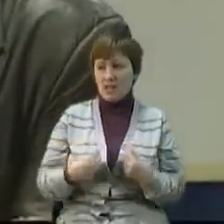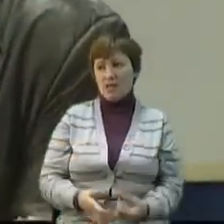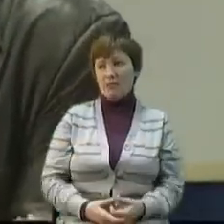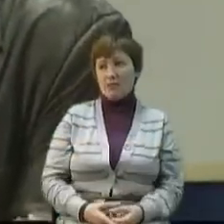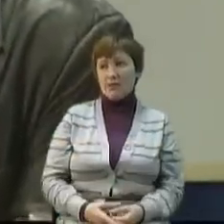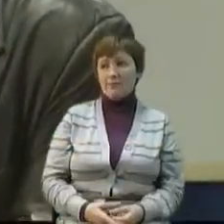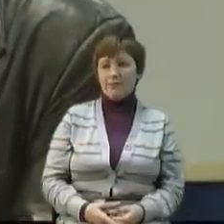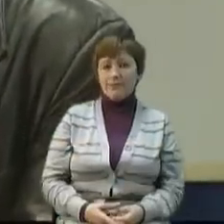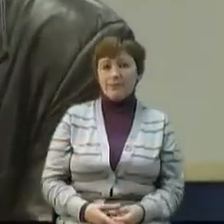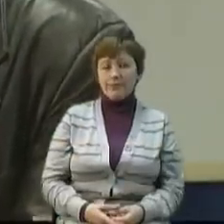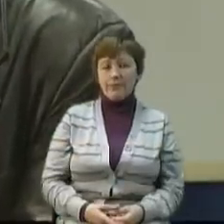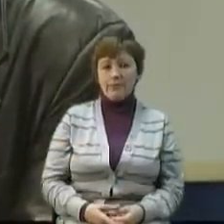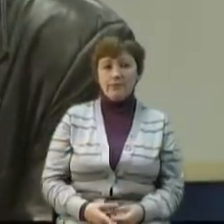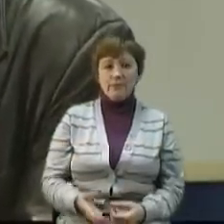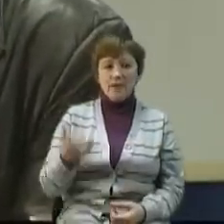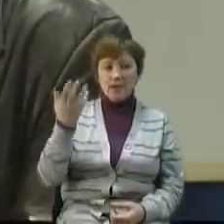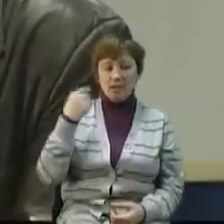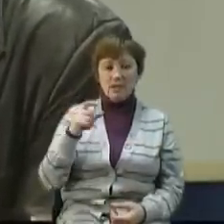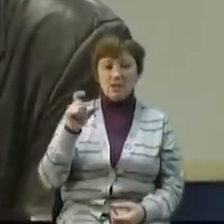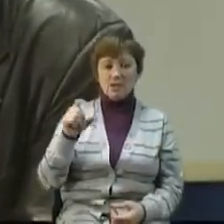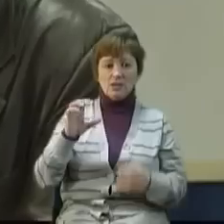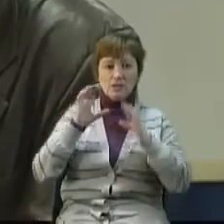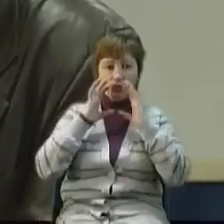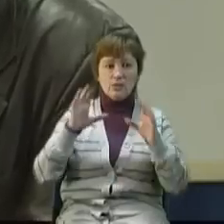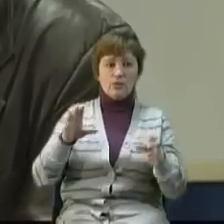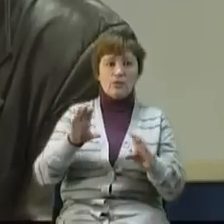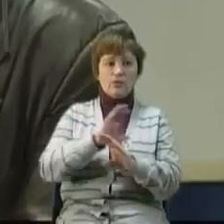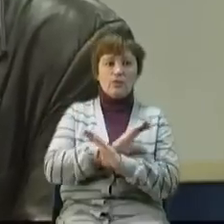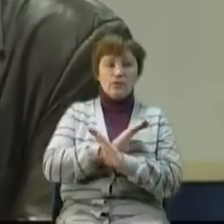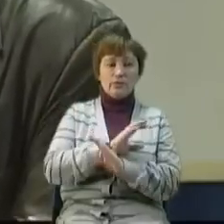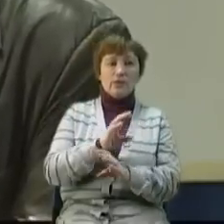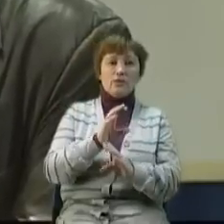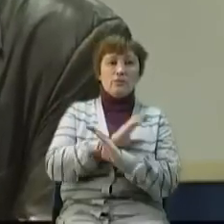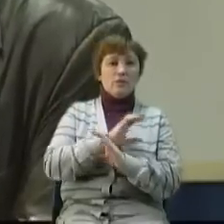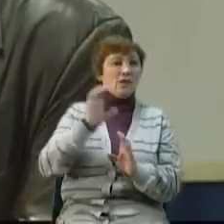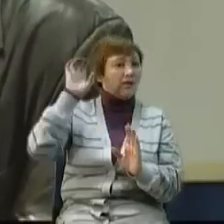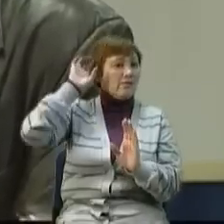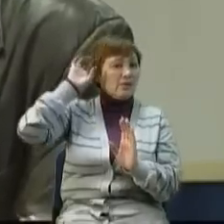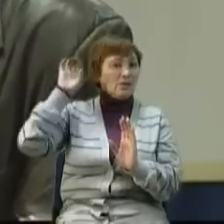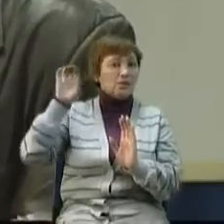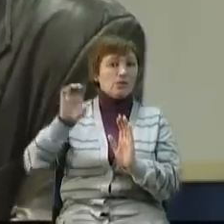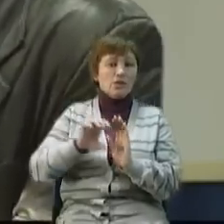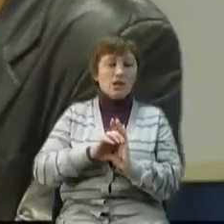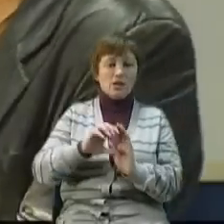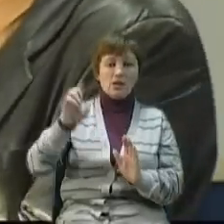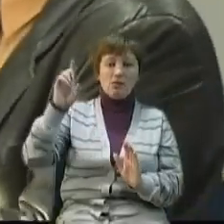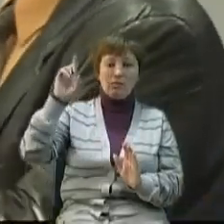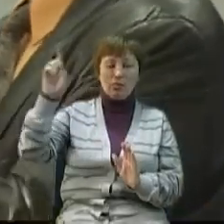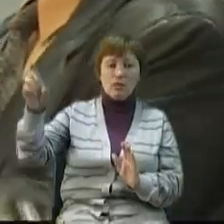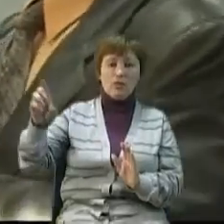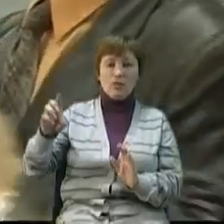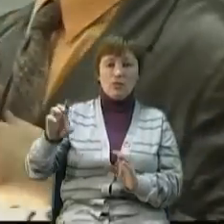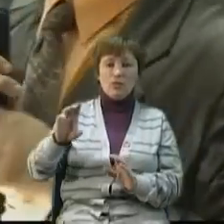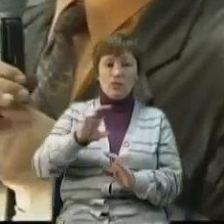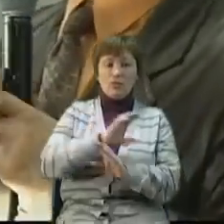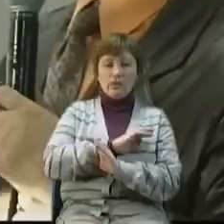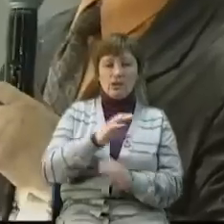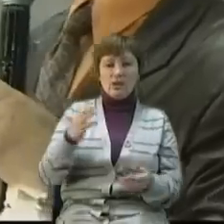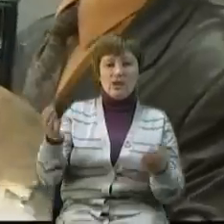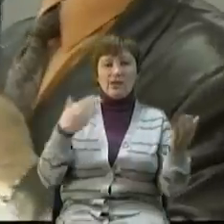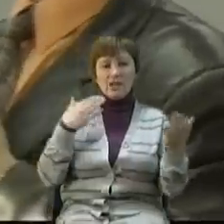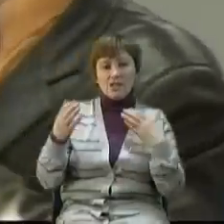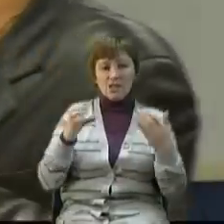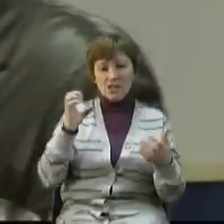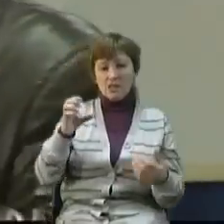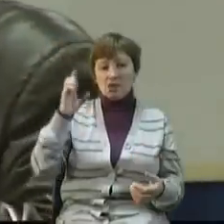Когда человеческий дух умер, умерло послушание Богу, умерли эти отношения с Богом, человек